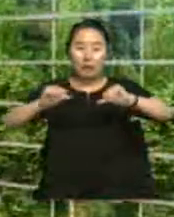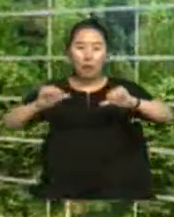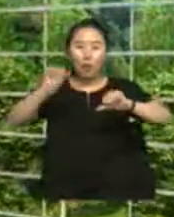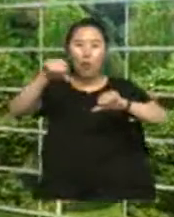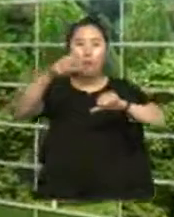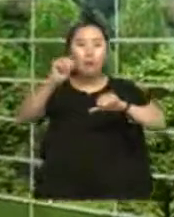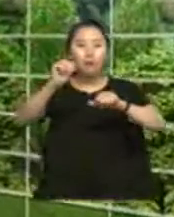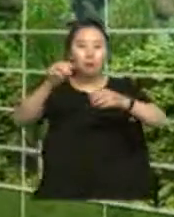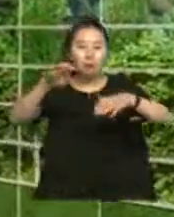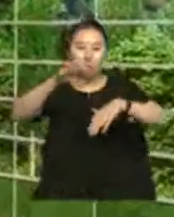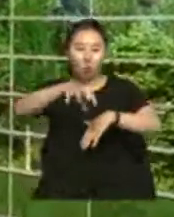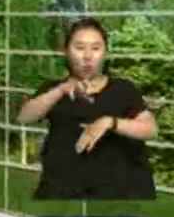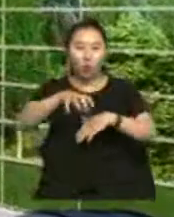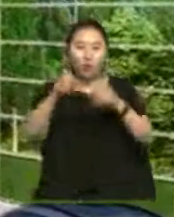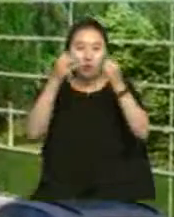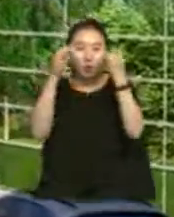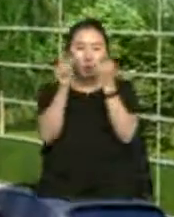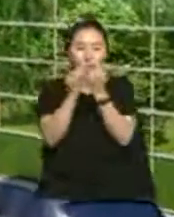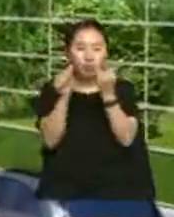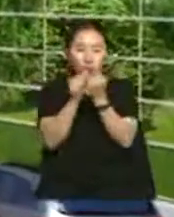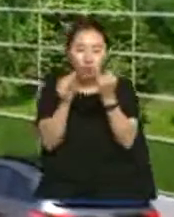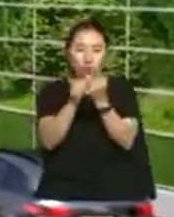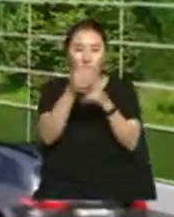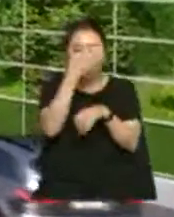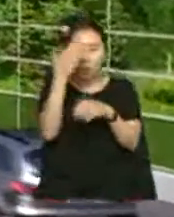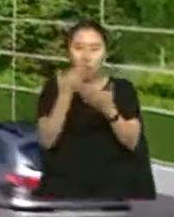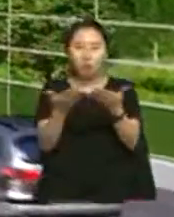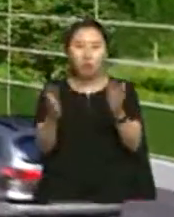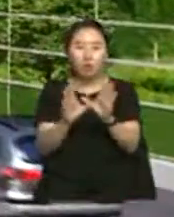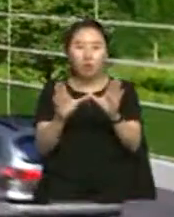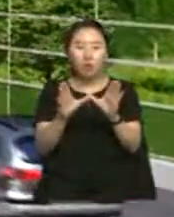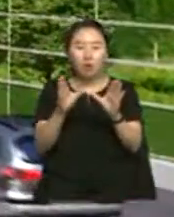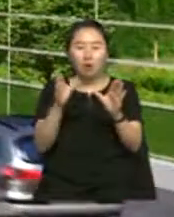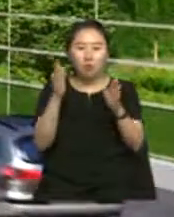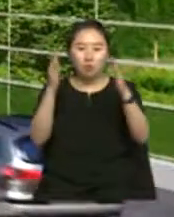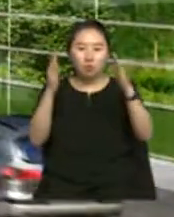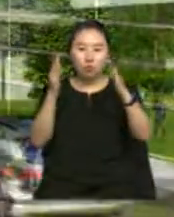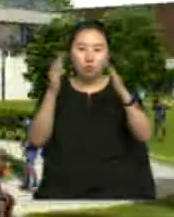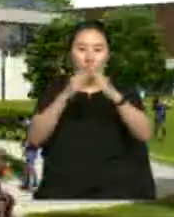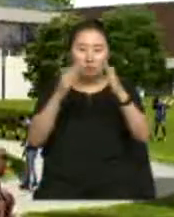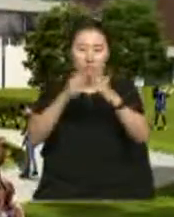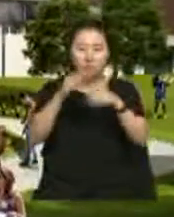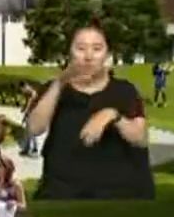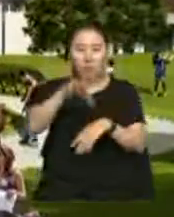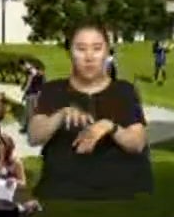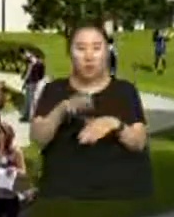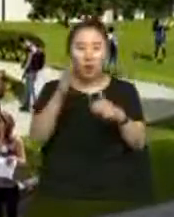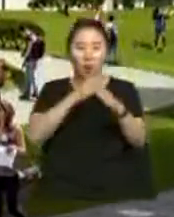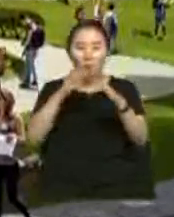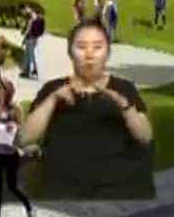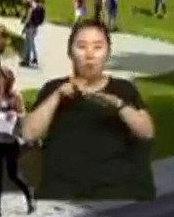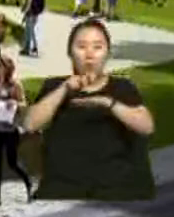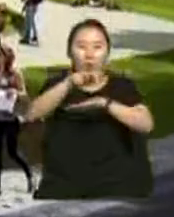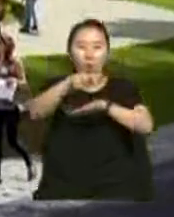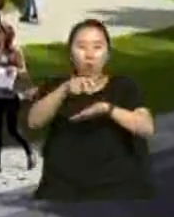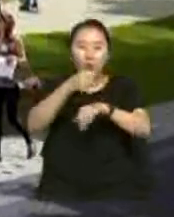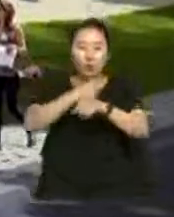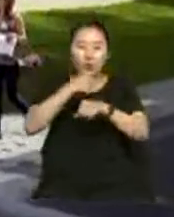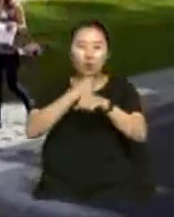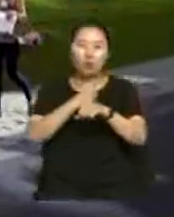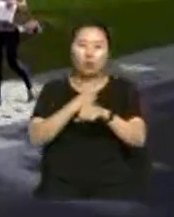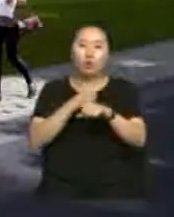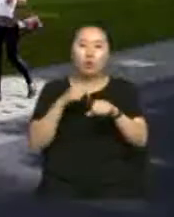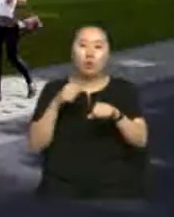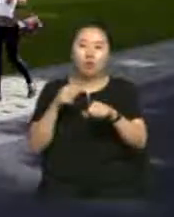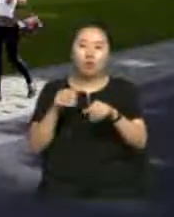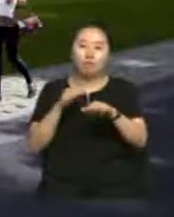건데요. 여기에는 신혼부부와 청년들을 위한 공공주택 1,000호가 조성됩니다. 또 공중보행로도 함께 만들어져서 도로